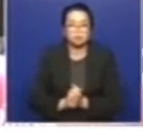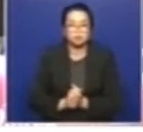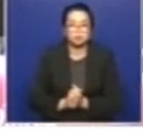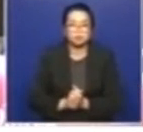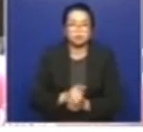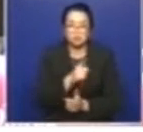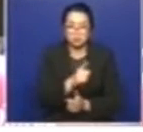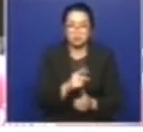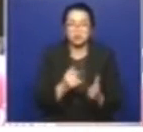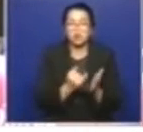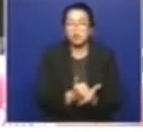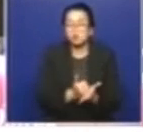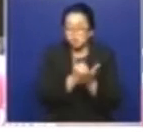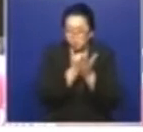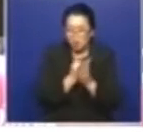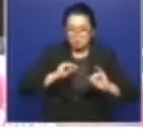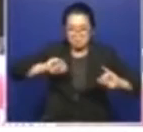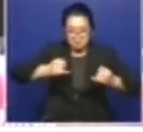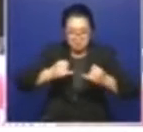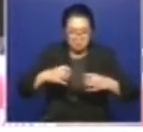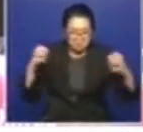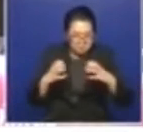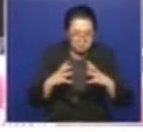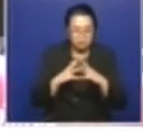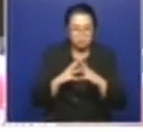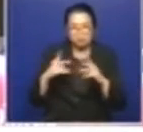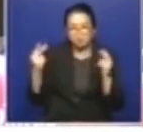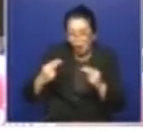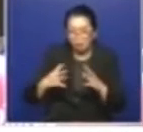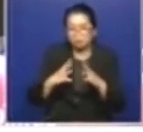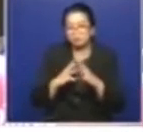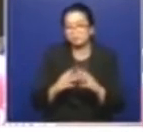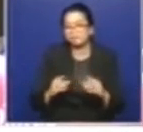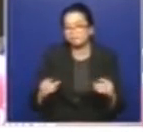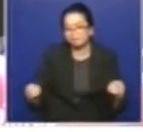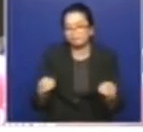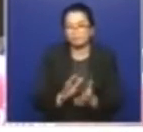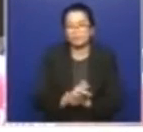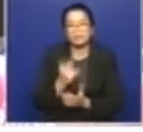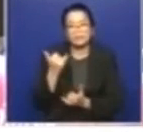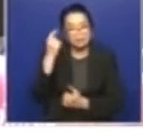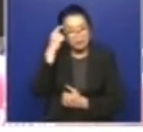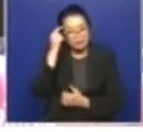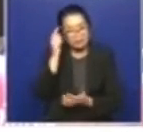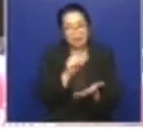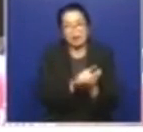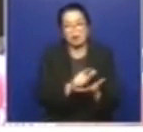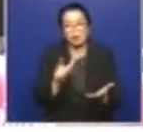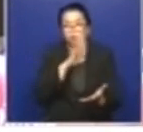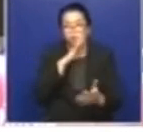วนถ้าเศรษฐกิจอย่างเดียววันนี้อาจจะไม่ใช่เรื่องลาออกหรอกพอมันมีเรื่องการเมืองเข้ามาด้ว